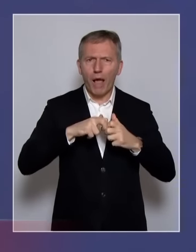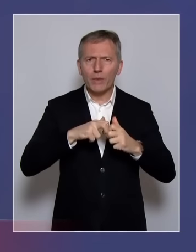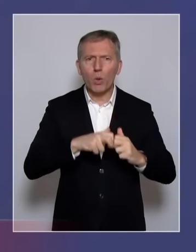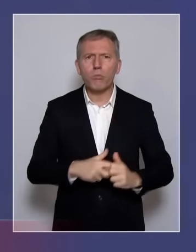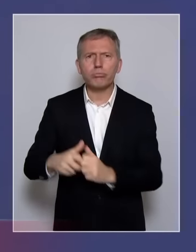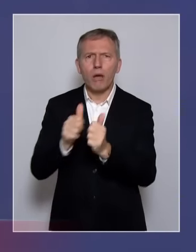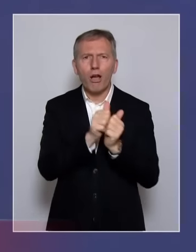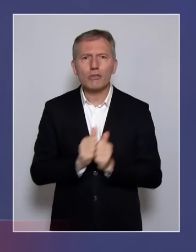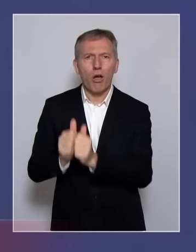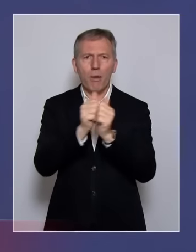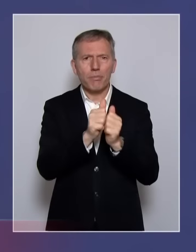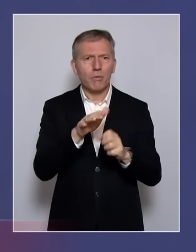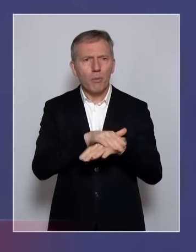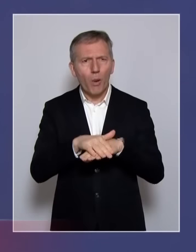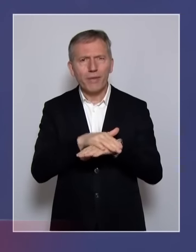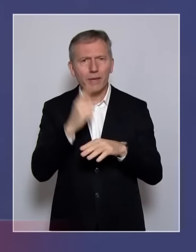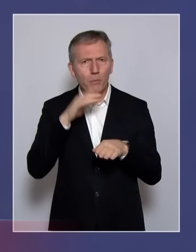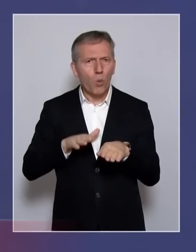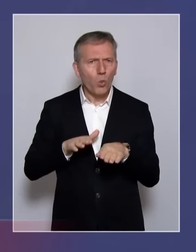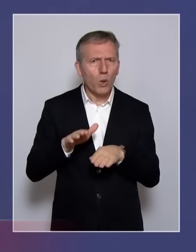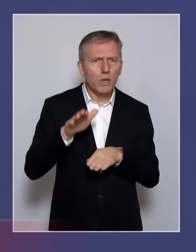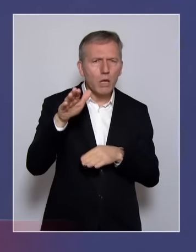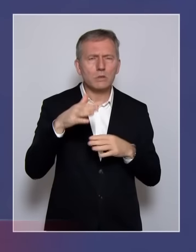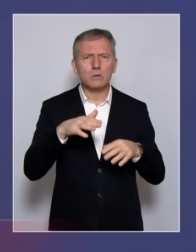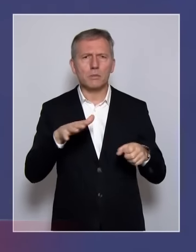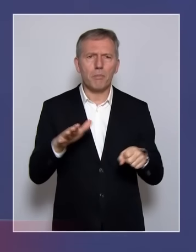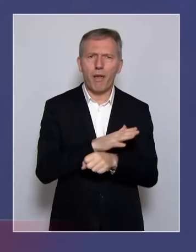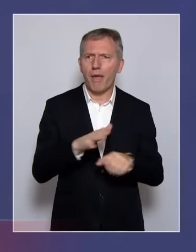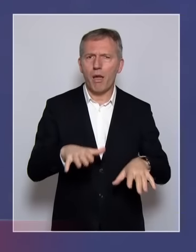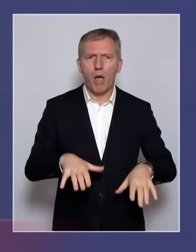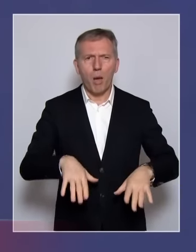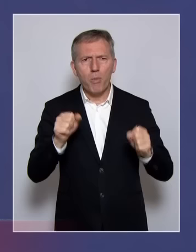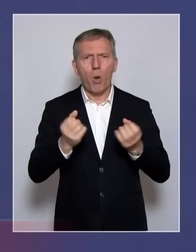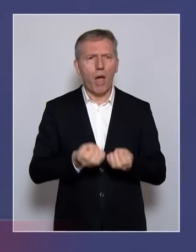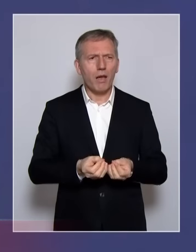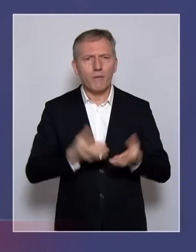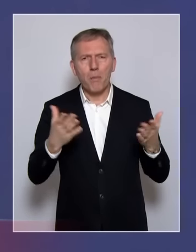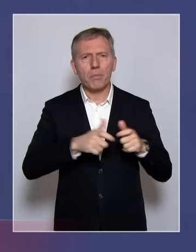puissent être compatibles avec une politique de croissance, de plein emploi et de développement industriel.